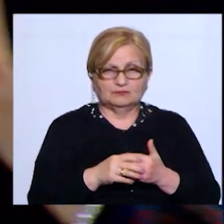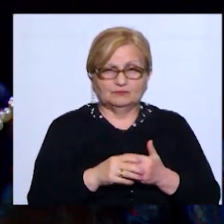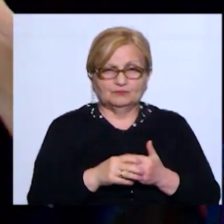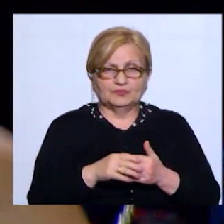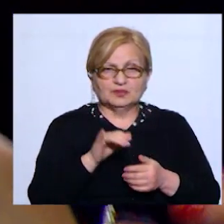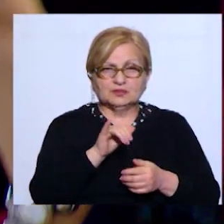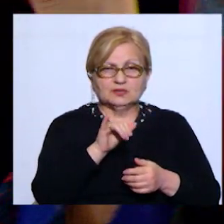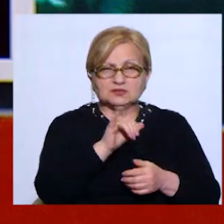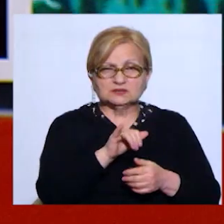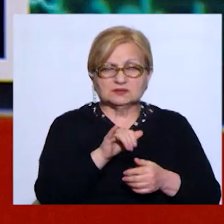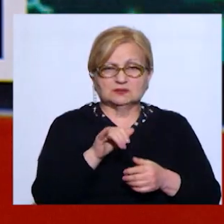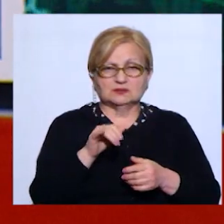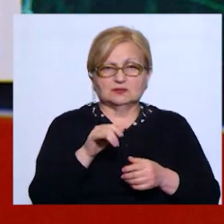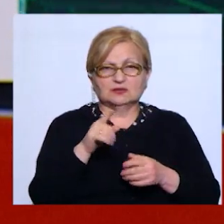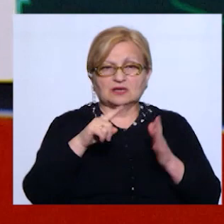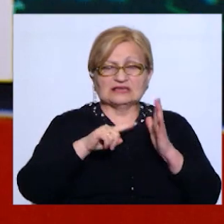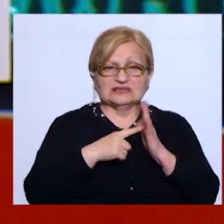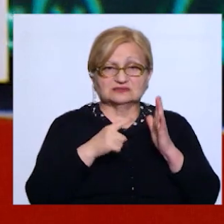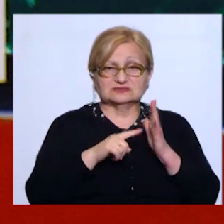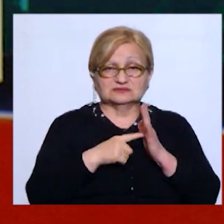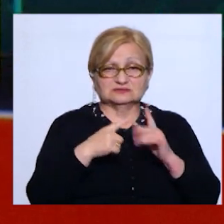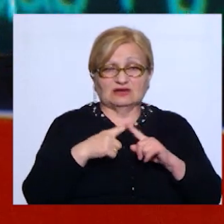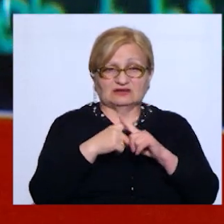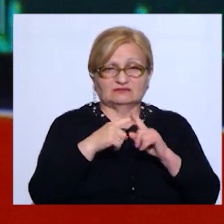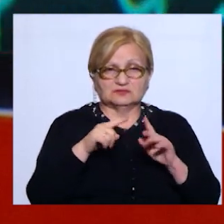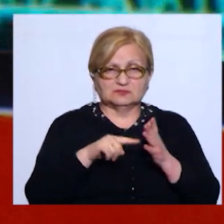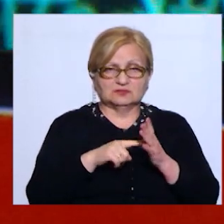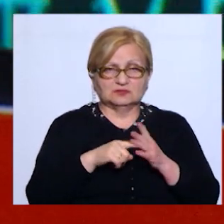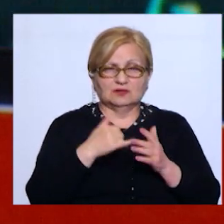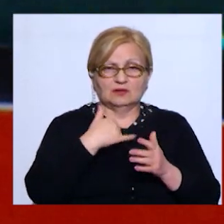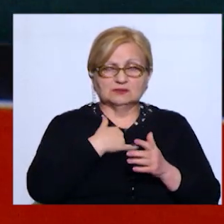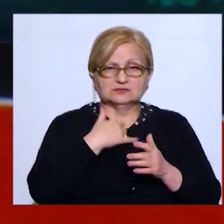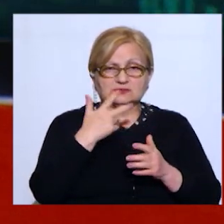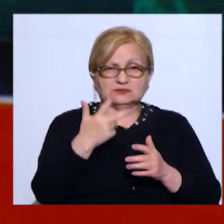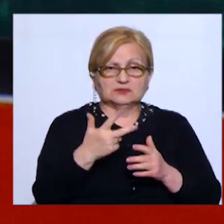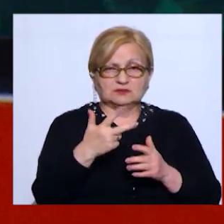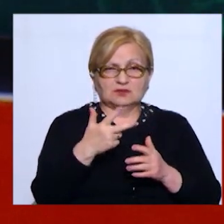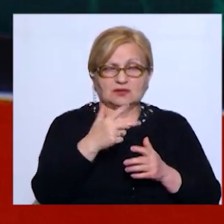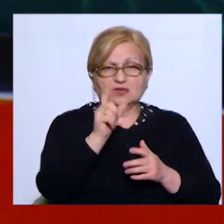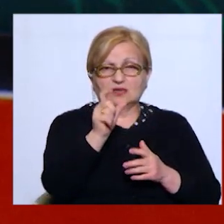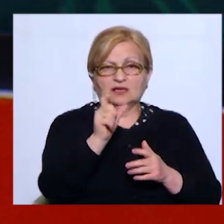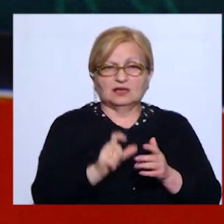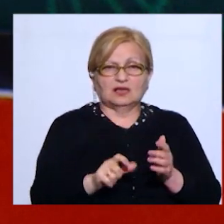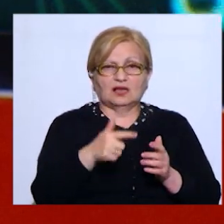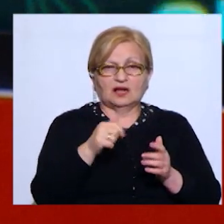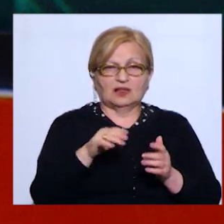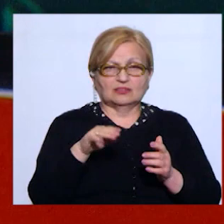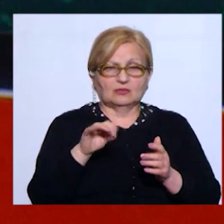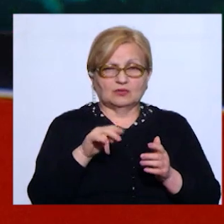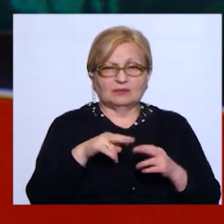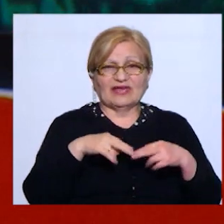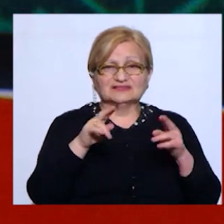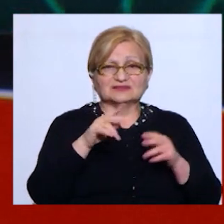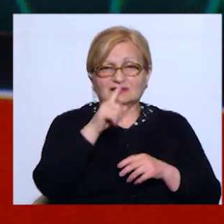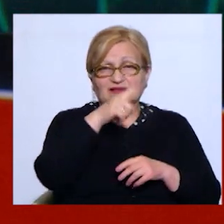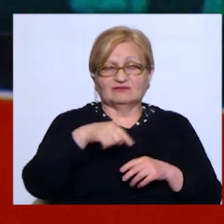სადაც x1 და x2 არის ღერძებთან გადაკვეთის წერტილი. ანუ მე მაქვს 3 განტოლება, რომელიც ერთი და იგივე პარაბოლას